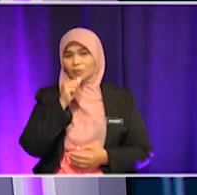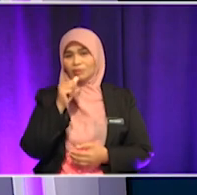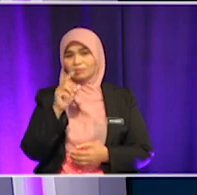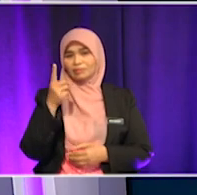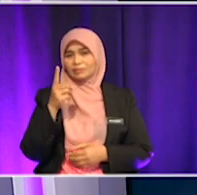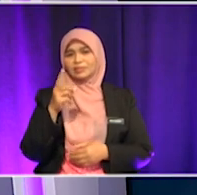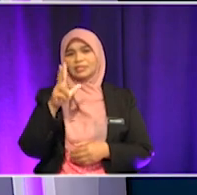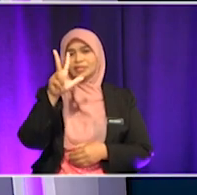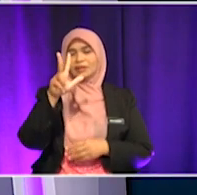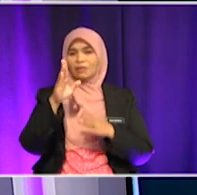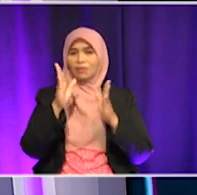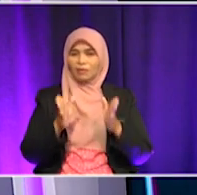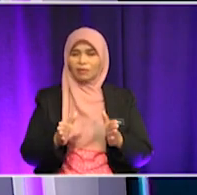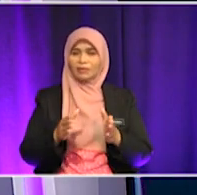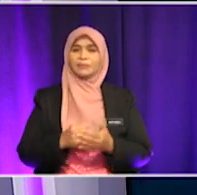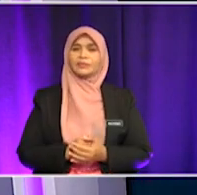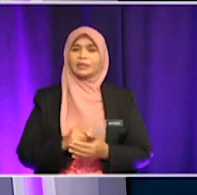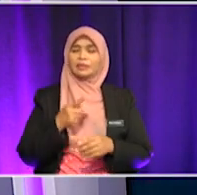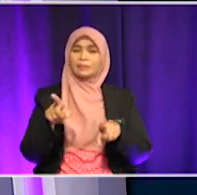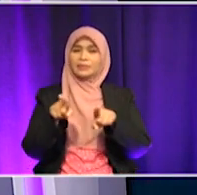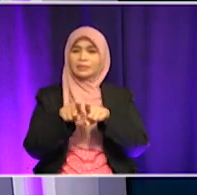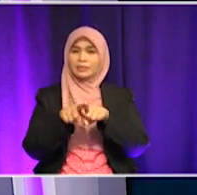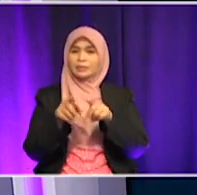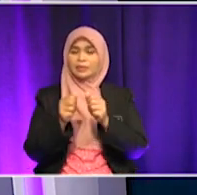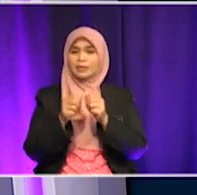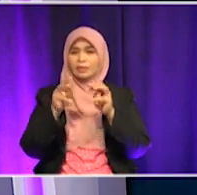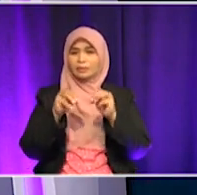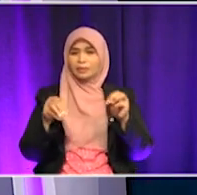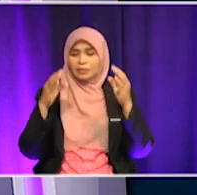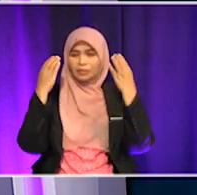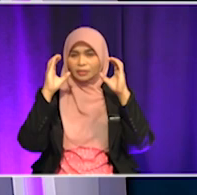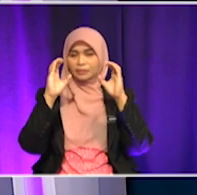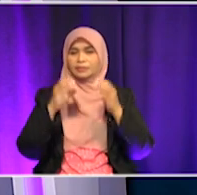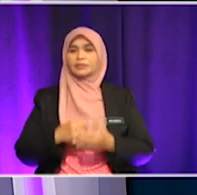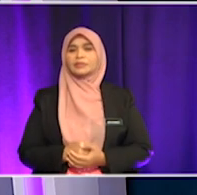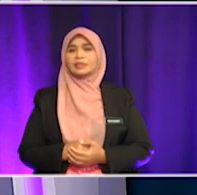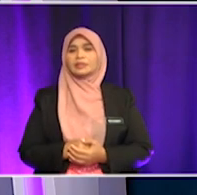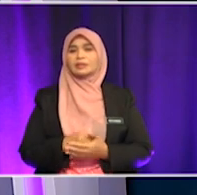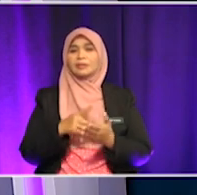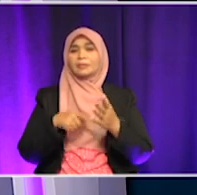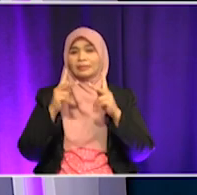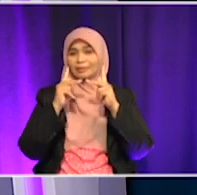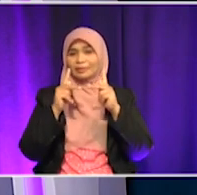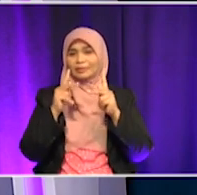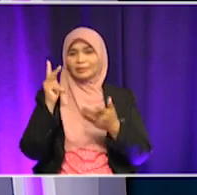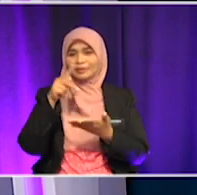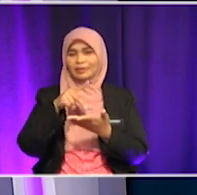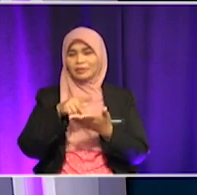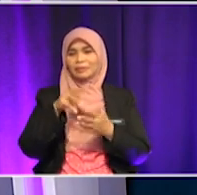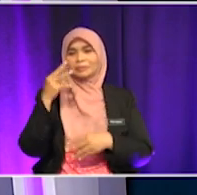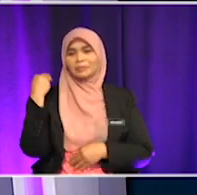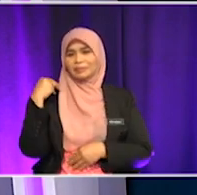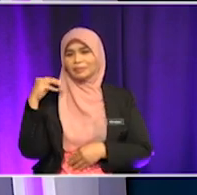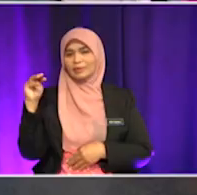Kerana tentunya dalam slot hari ini, kita akan bersama-sama dengan murid cikgu yang berada di dalam tajuk sekarang ini. Jadi apa kata kita perkenalkan mereka? Silakan